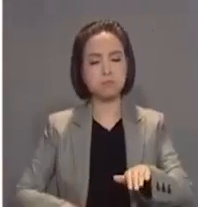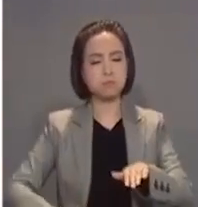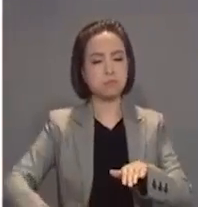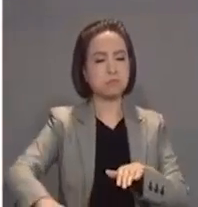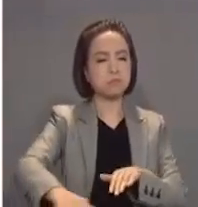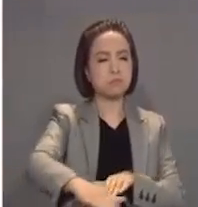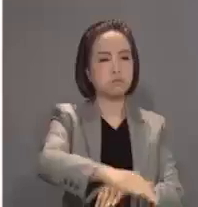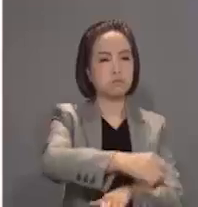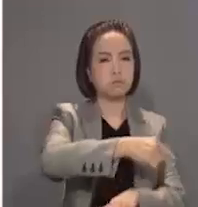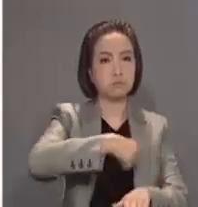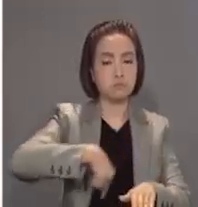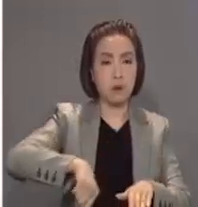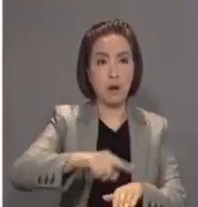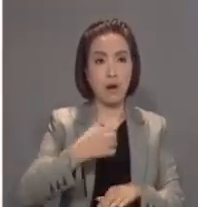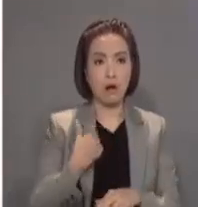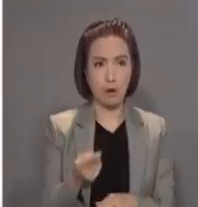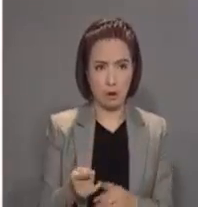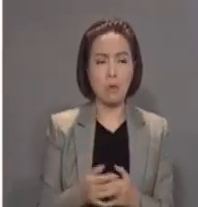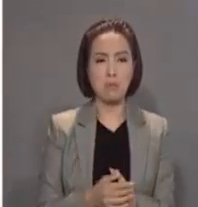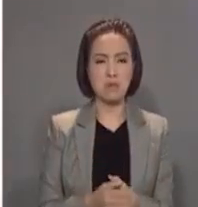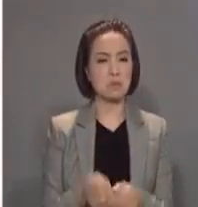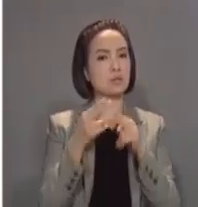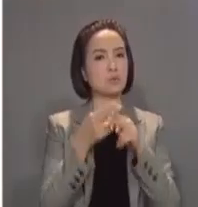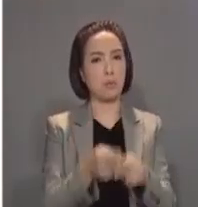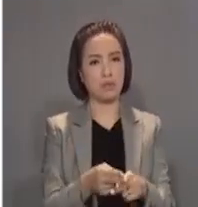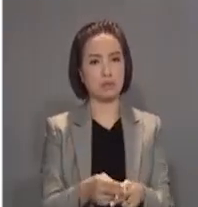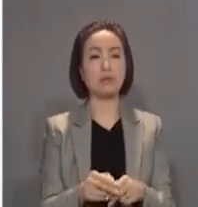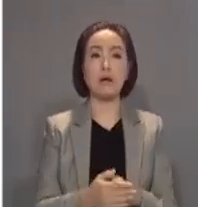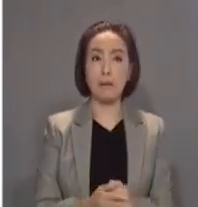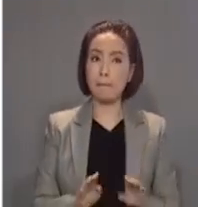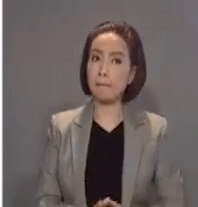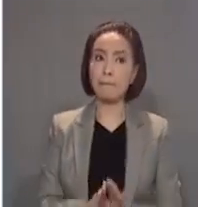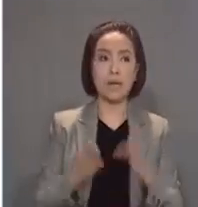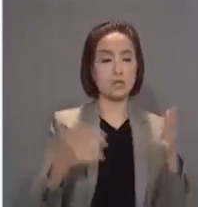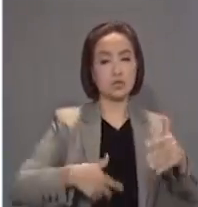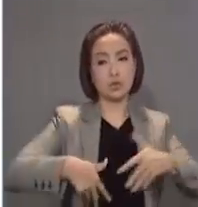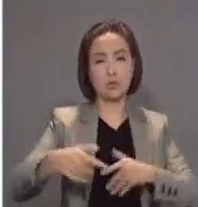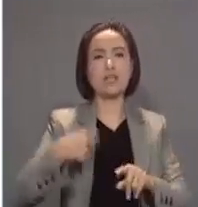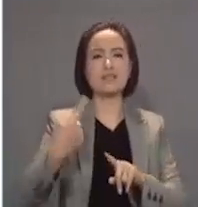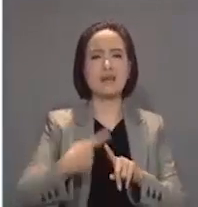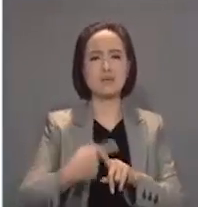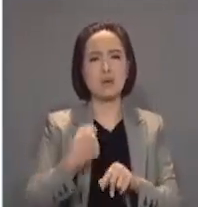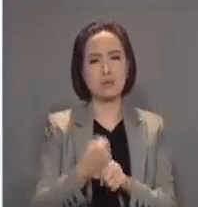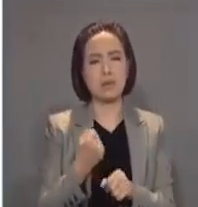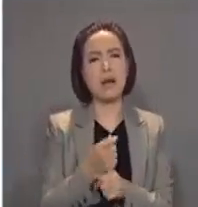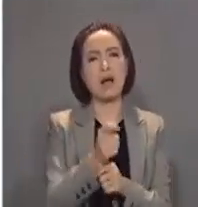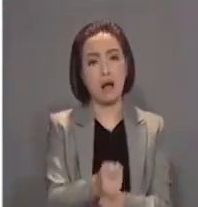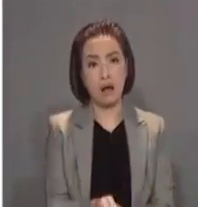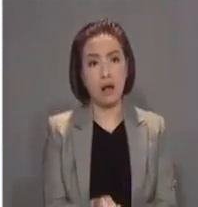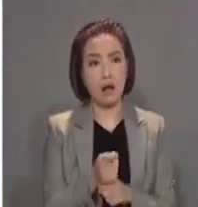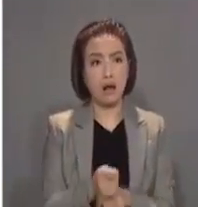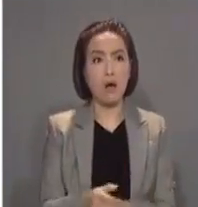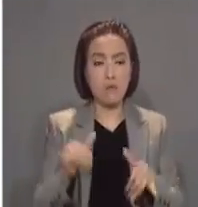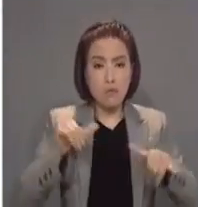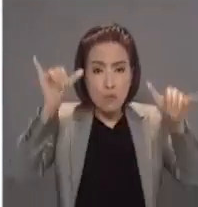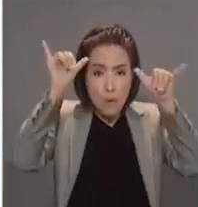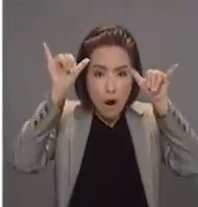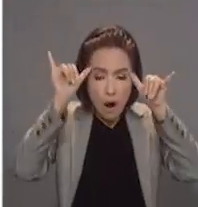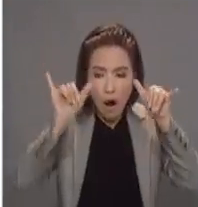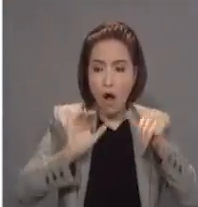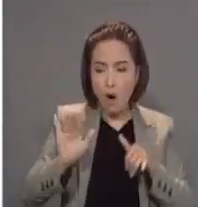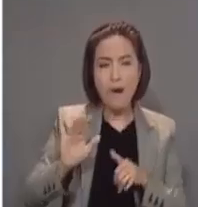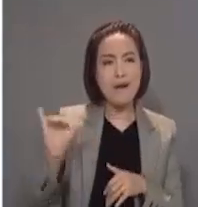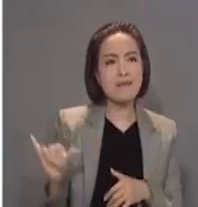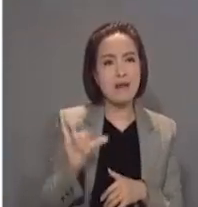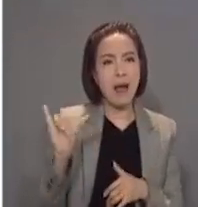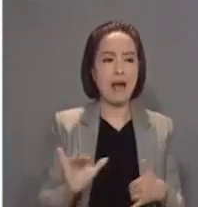งทั้งหมดถูกกั้นบริเวณเป็นพื้นที่ส่วนบุคคลครับและเปิดให้ชาวบ้านเช่าทำการเกษตรอย่างควายฝูงนี้ก็เป็นของเ